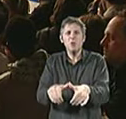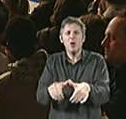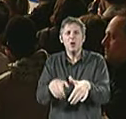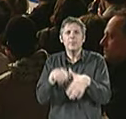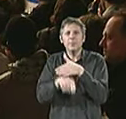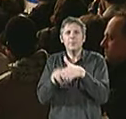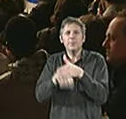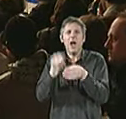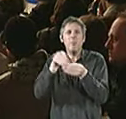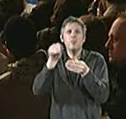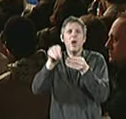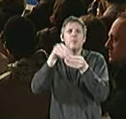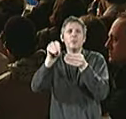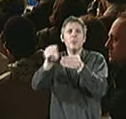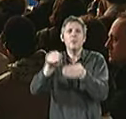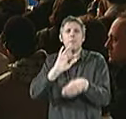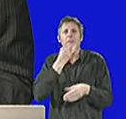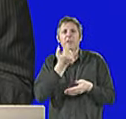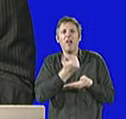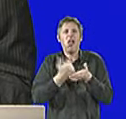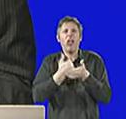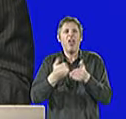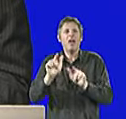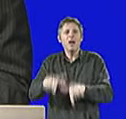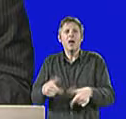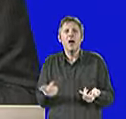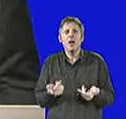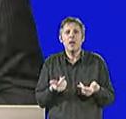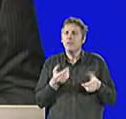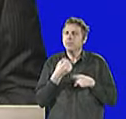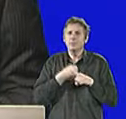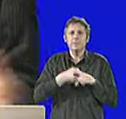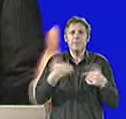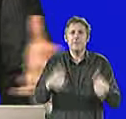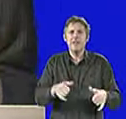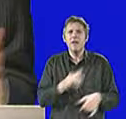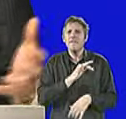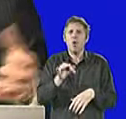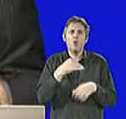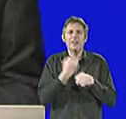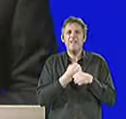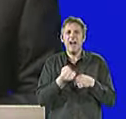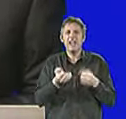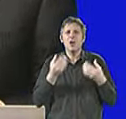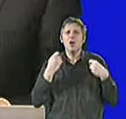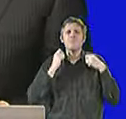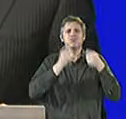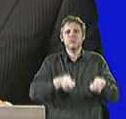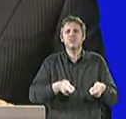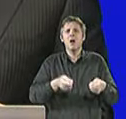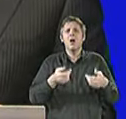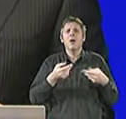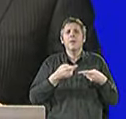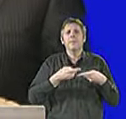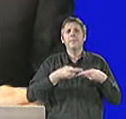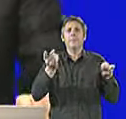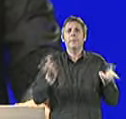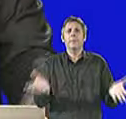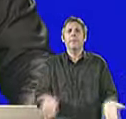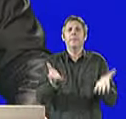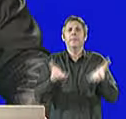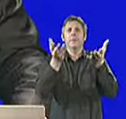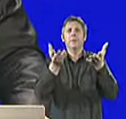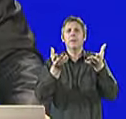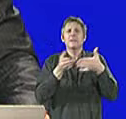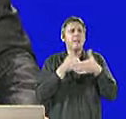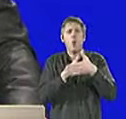faire. Je me dis qu'il faut redonner la parole à la France qui travaille, qu'au fond, c'est la seule façon de surmonter les blocages, que c'est la